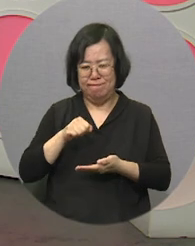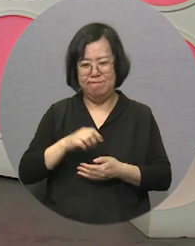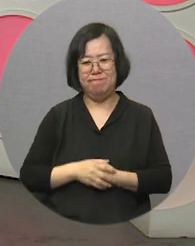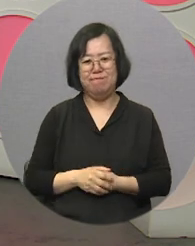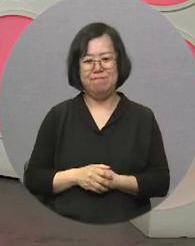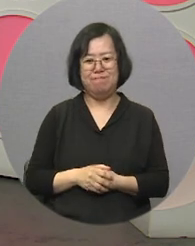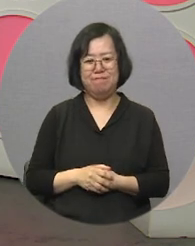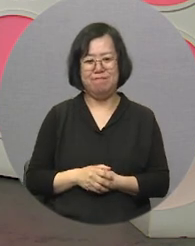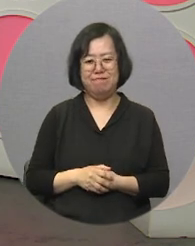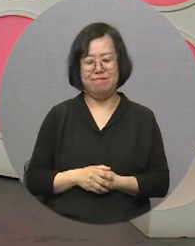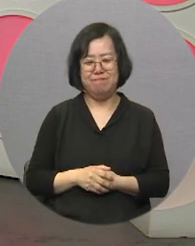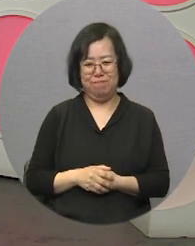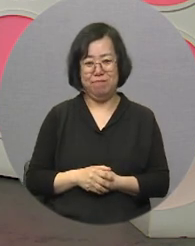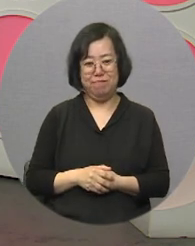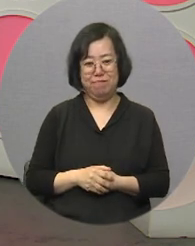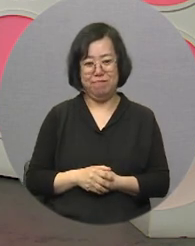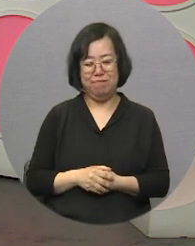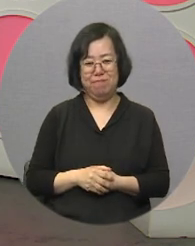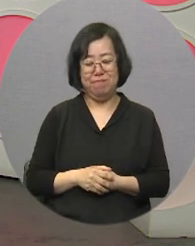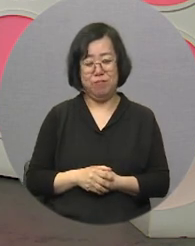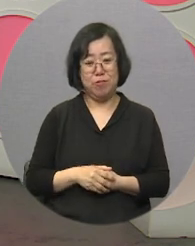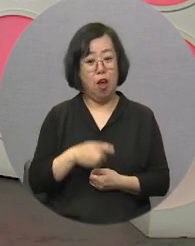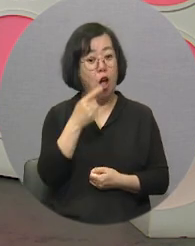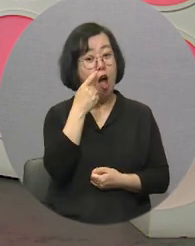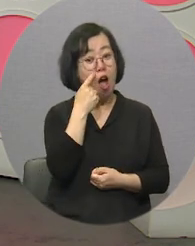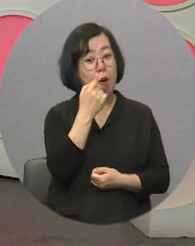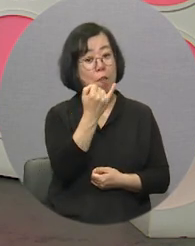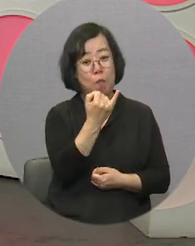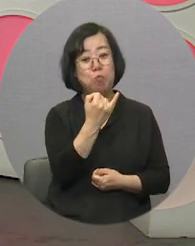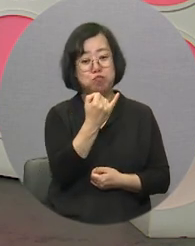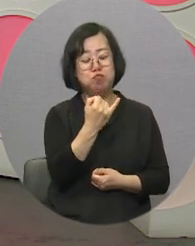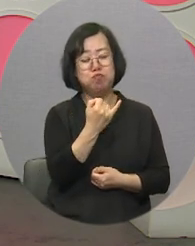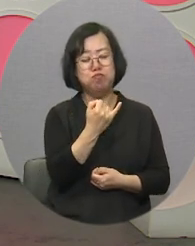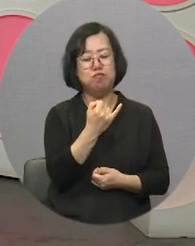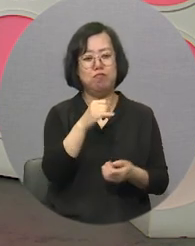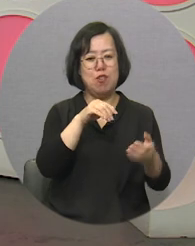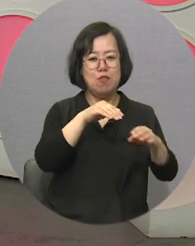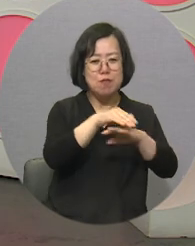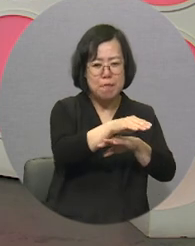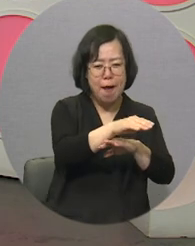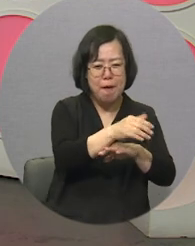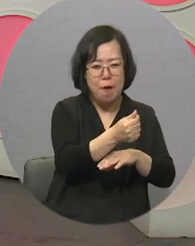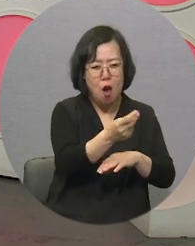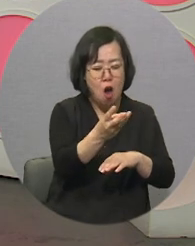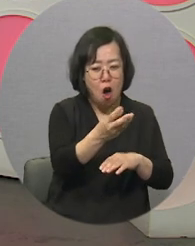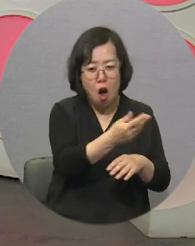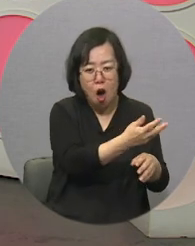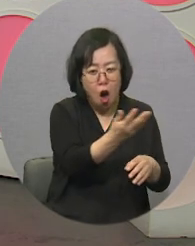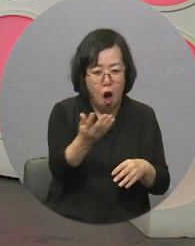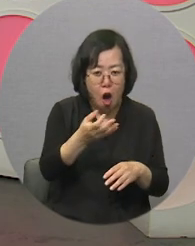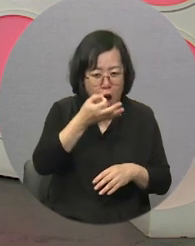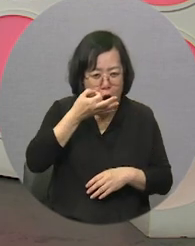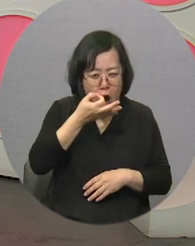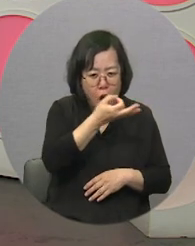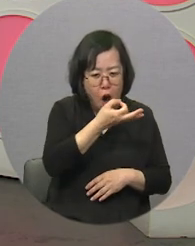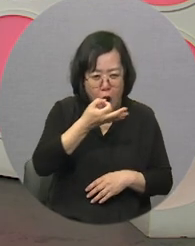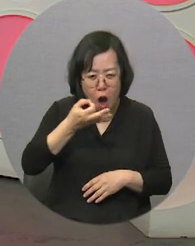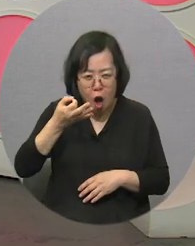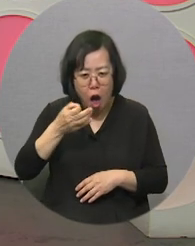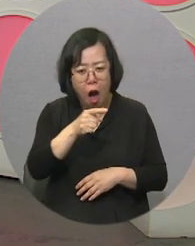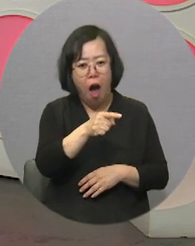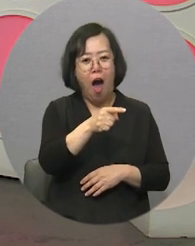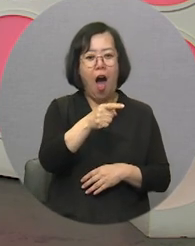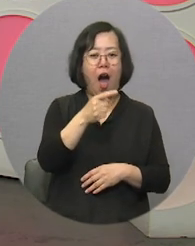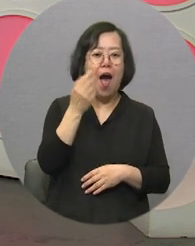아주머니께 몇 컬레 신발을 추천을 받았고요. 그 중에서 가장 윤기가 흐르는